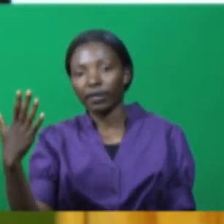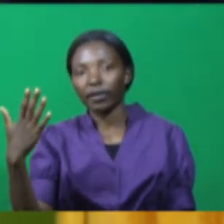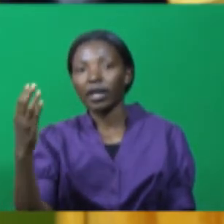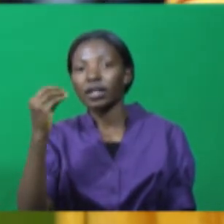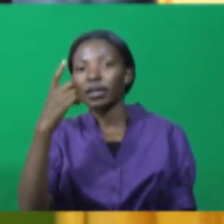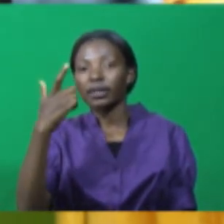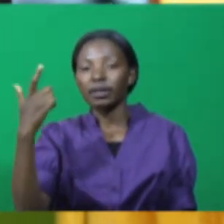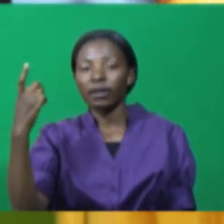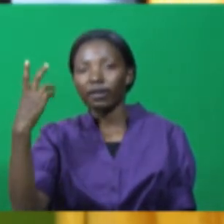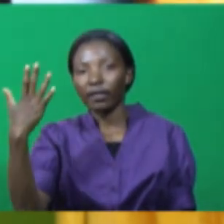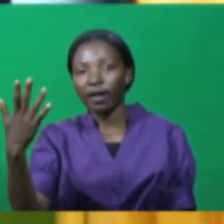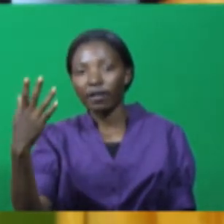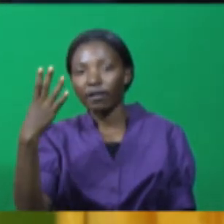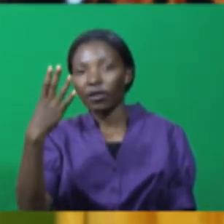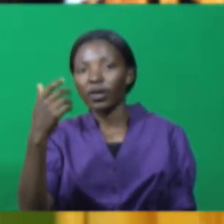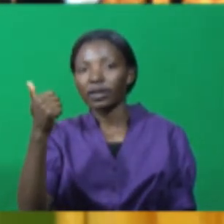0775-460-175.